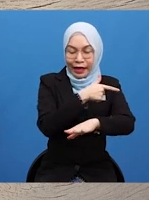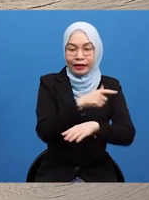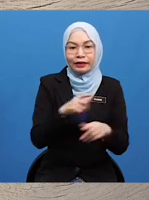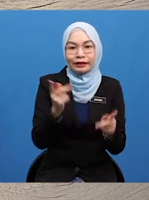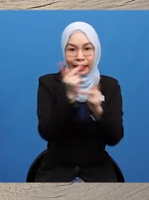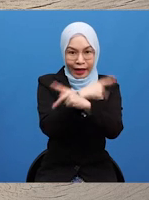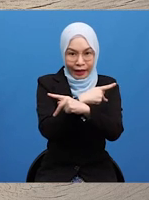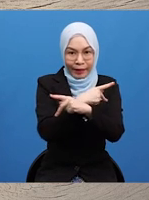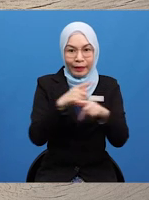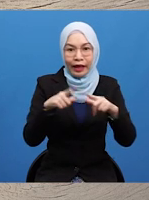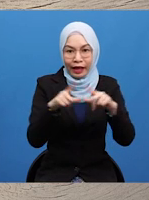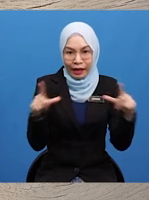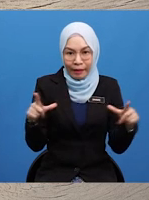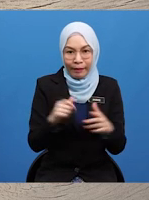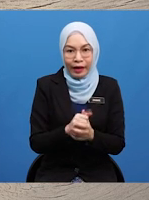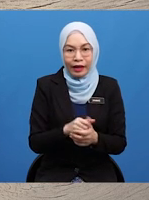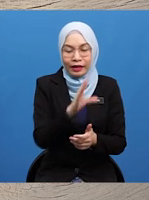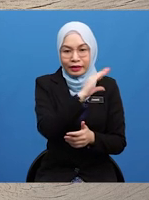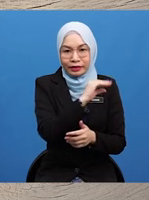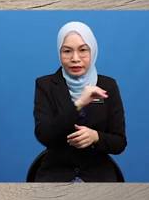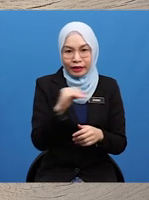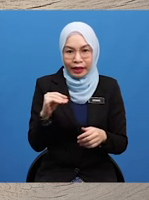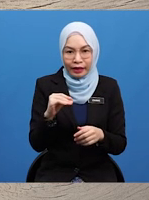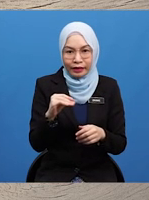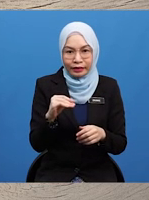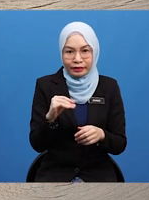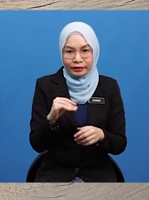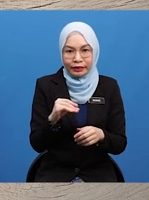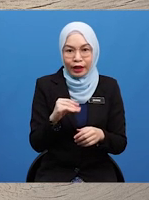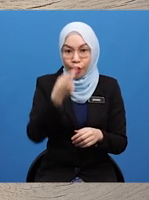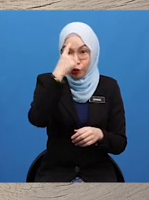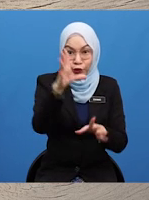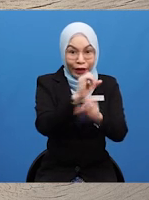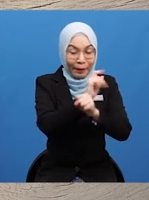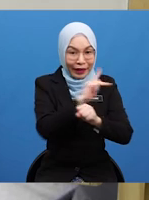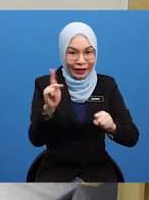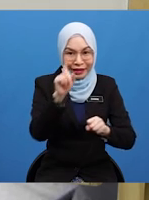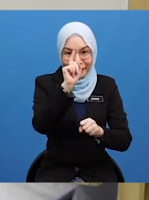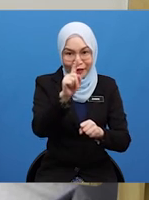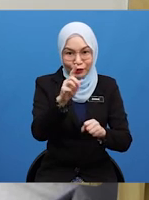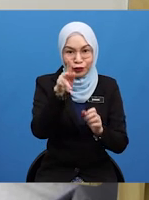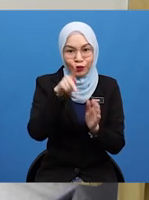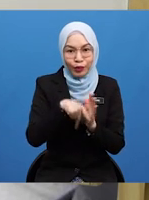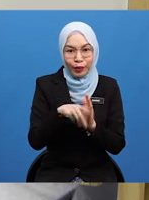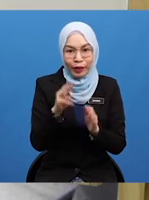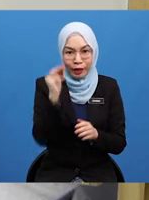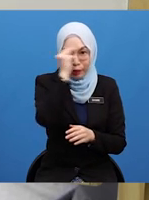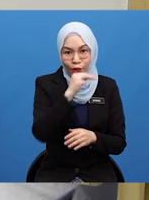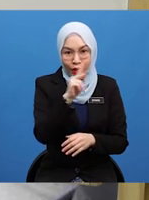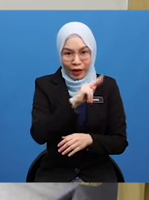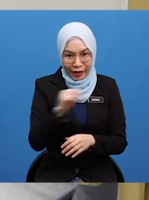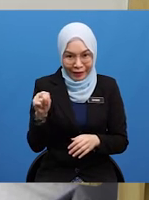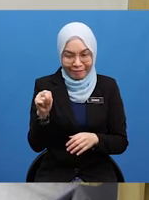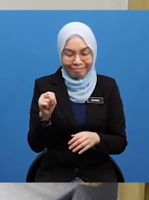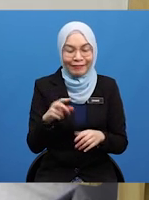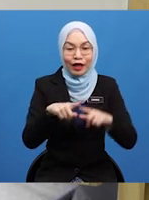mendapatkan ukuran luas sesuatu permukaan atau kawasan. Untuk lebih penerangan, cikgu